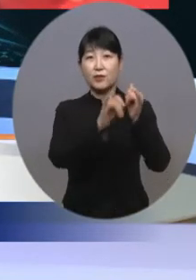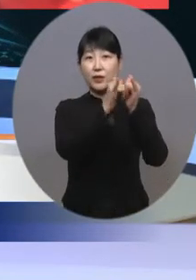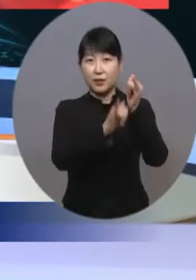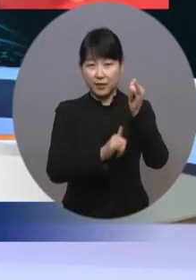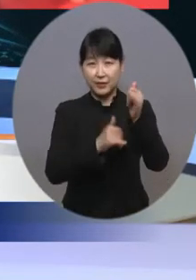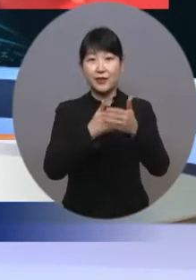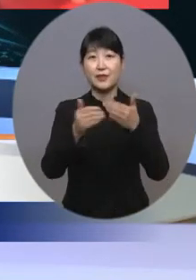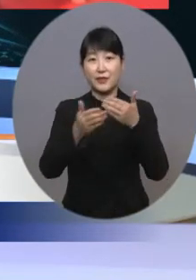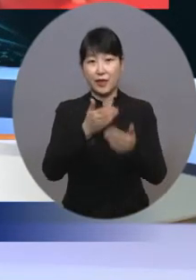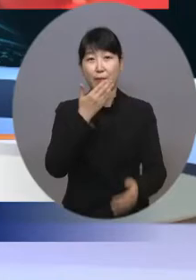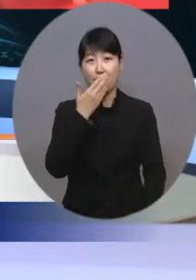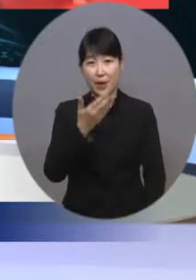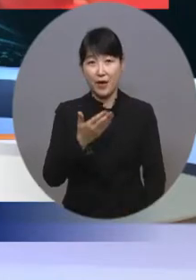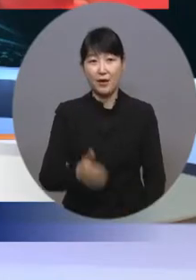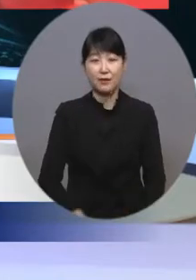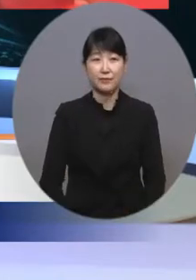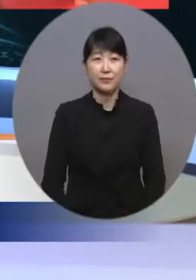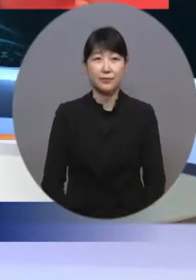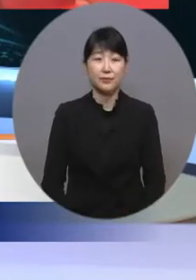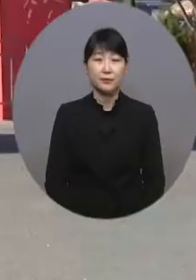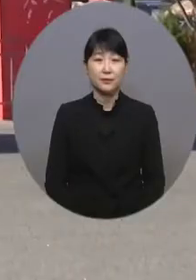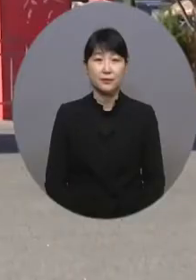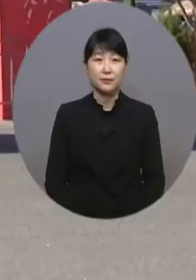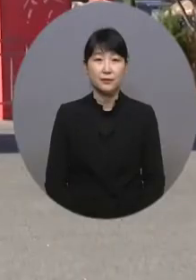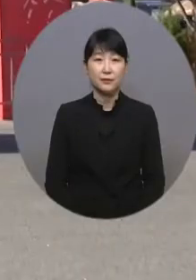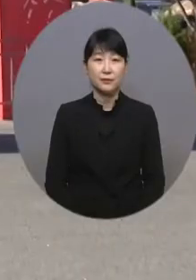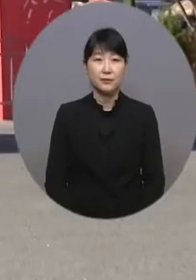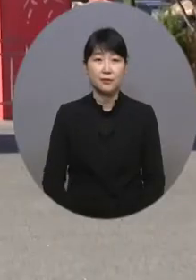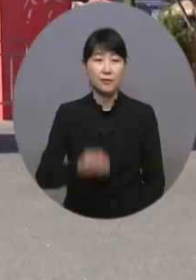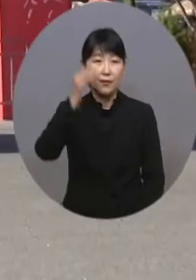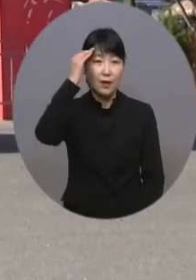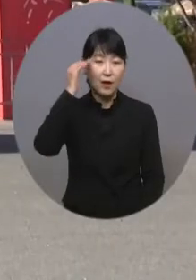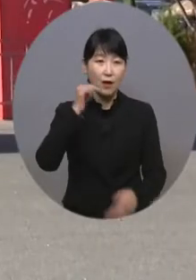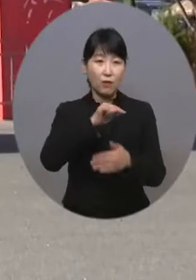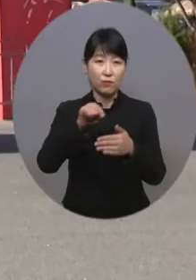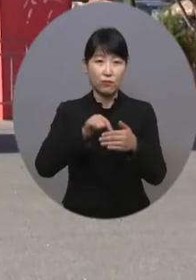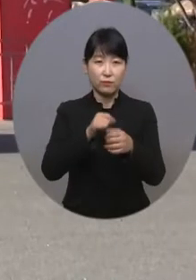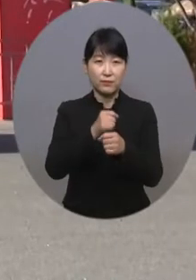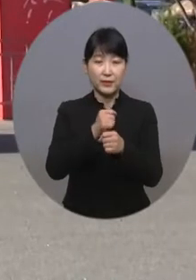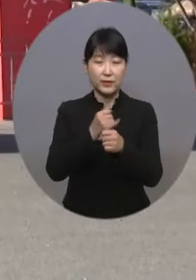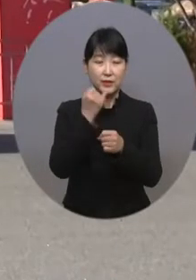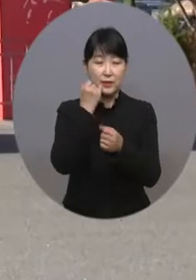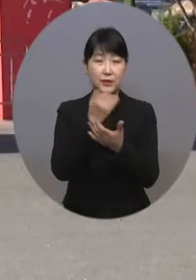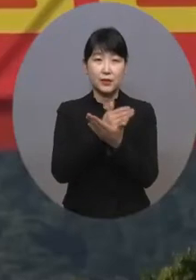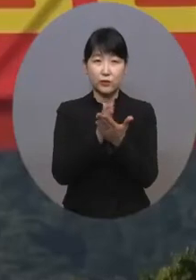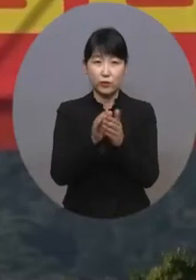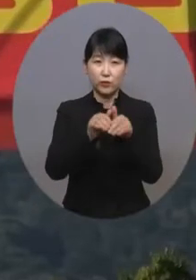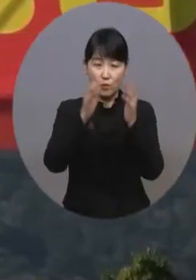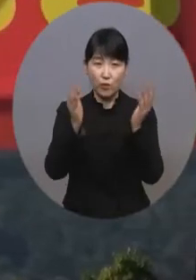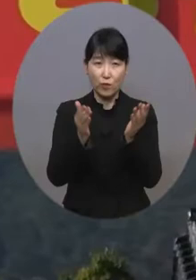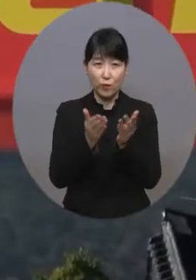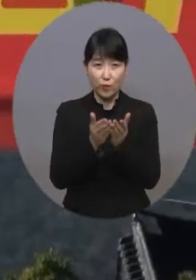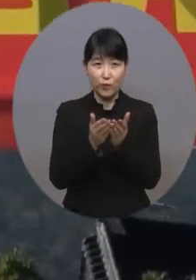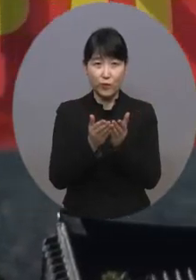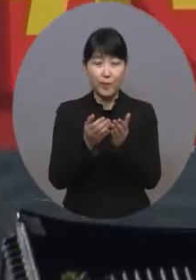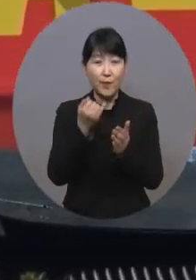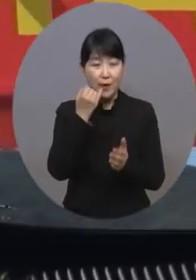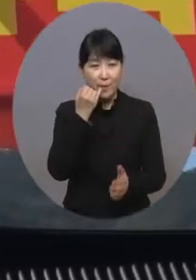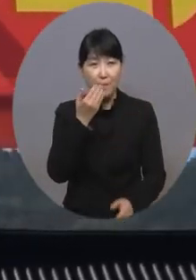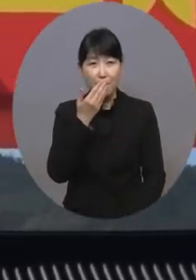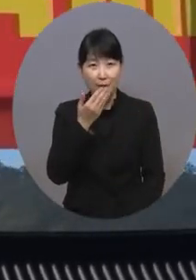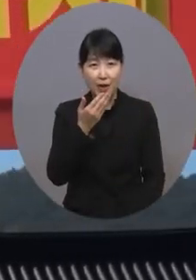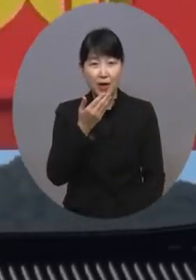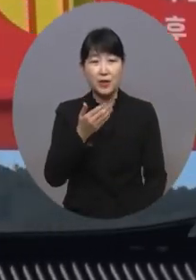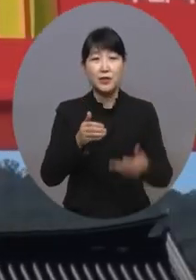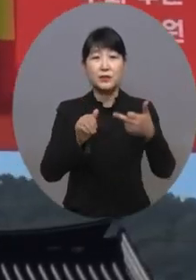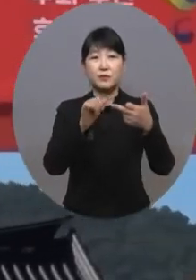소식을 장유진 기자가 전합니다. 국내에서 생산되는 모든 장류를 한자리에서 맛볼 수 있는